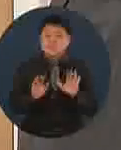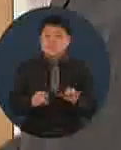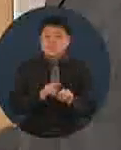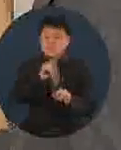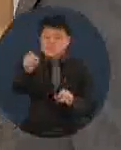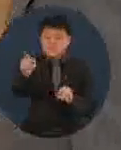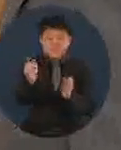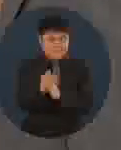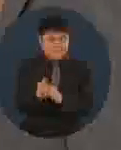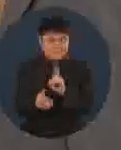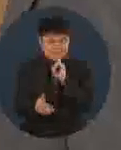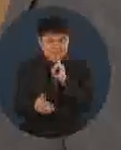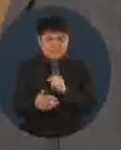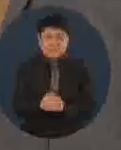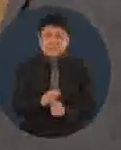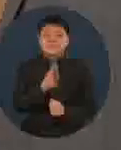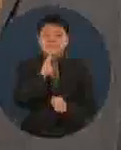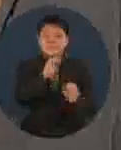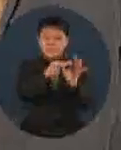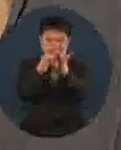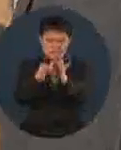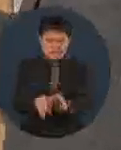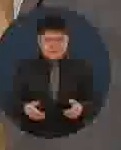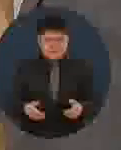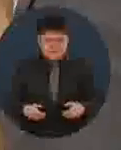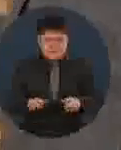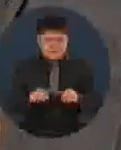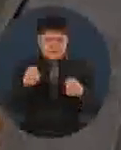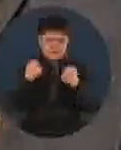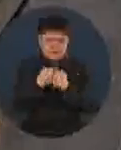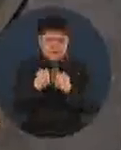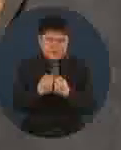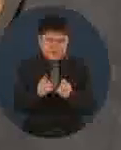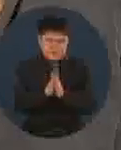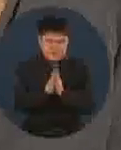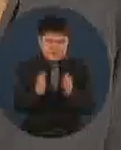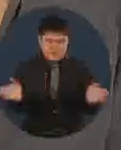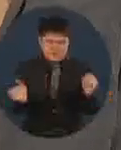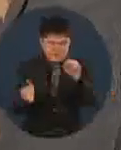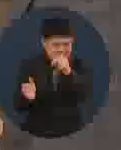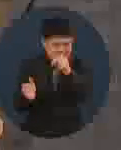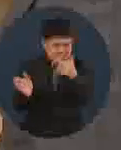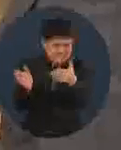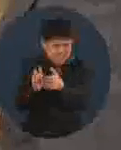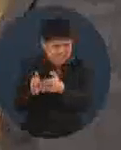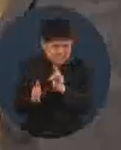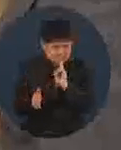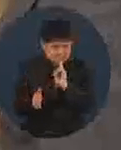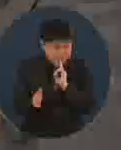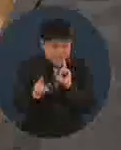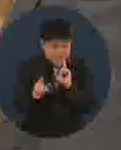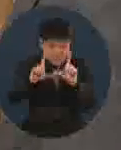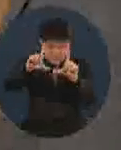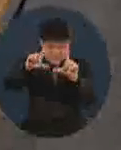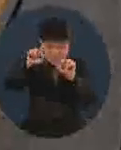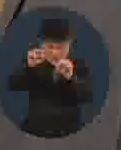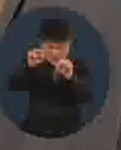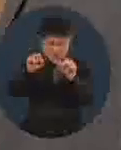들여다봐 놓고요. 네, 그거 안 이을 수 없죠. 그리고 공격을 해갑니다. 여기 씌워서요. 그러니까 입구자를 하나